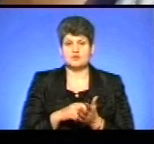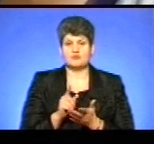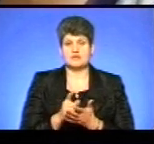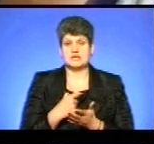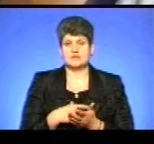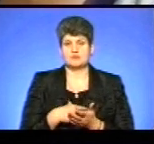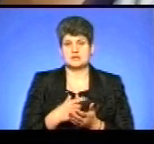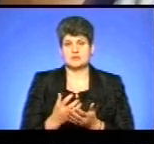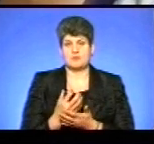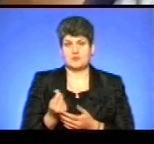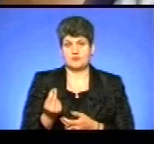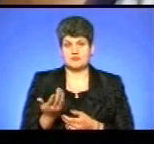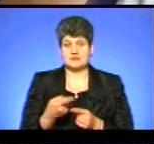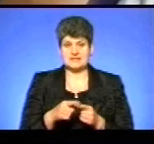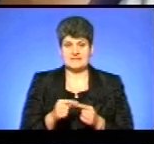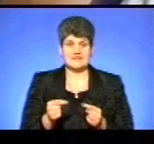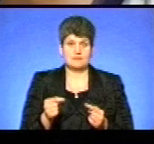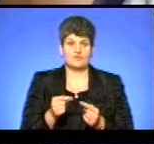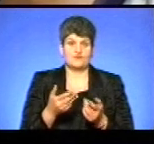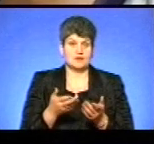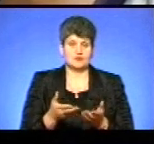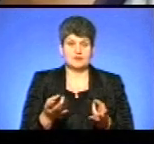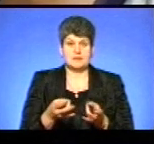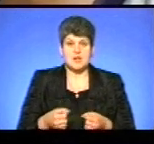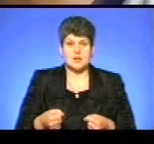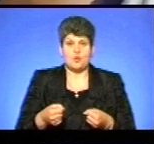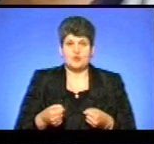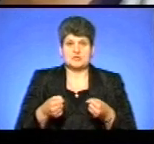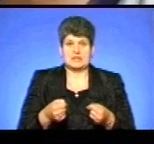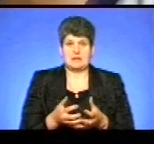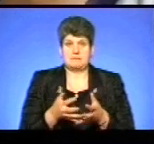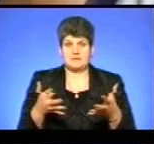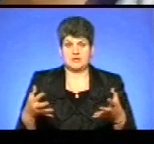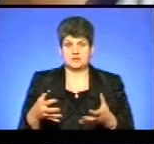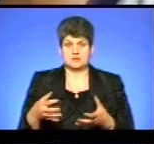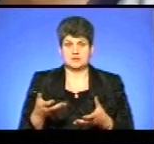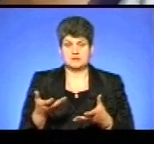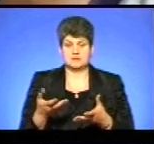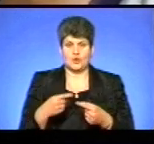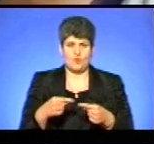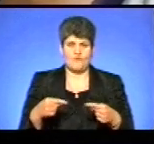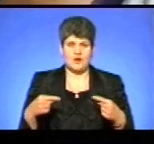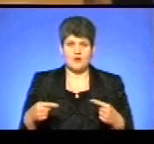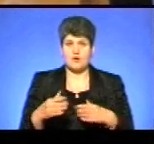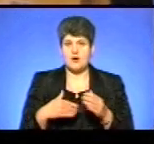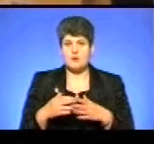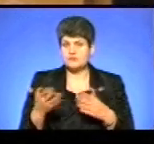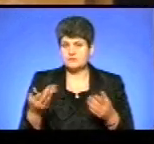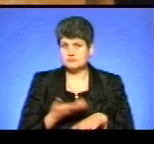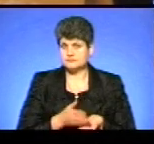сама заробляти. Це, відповідно, треба носити більше товару, а руки не